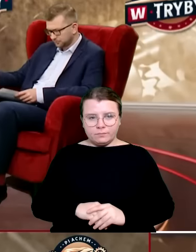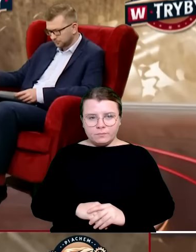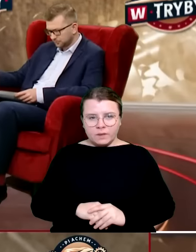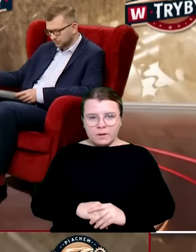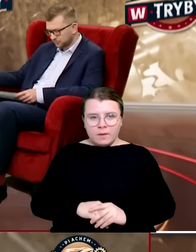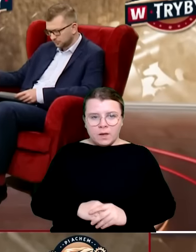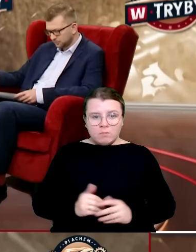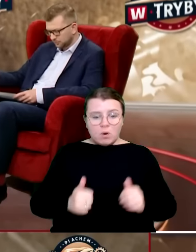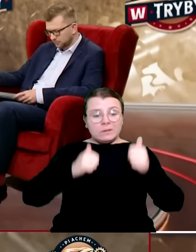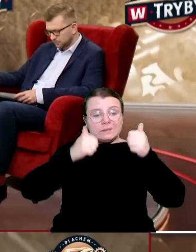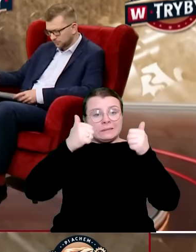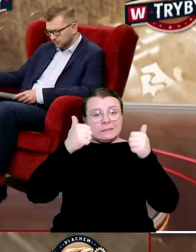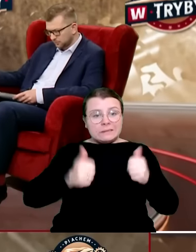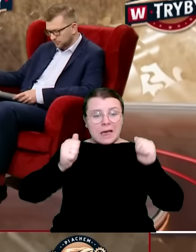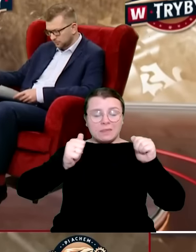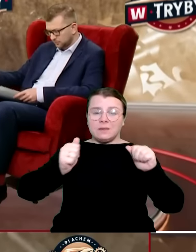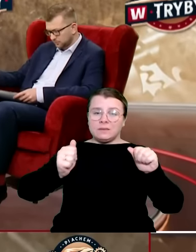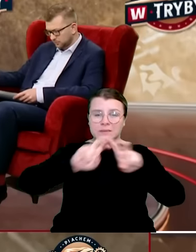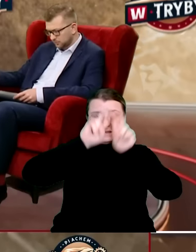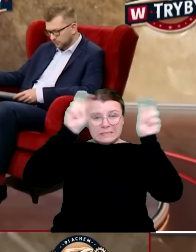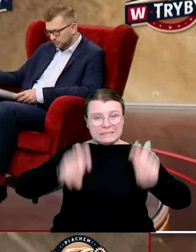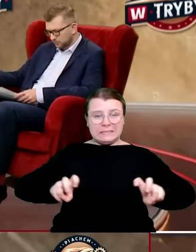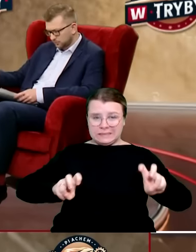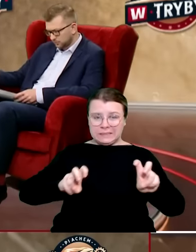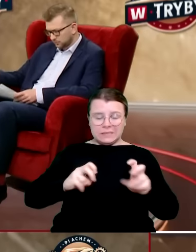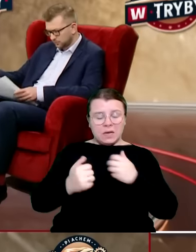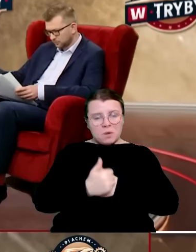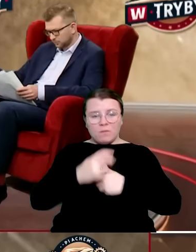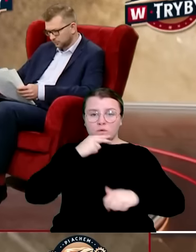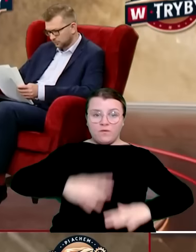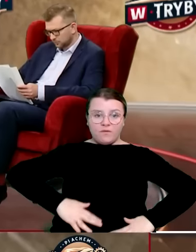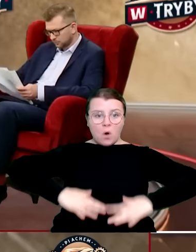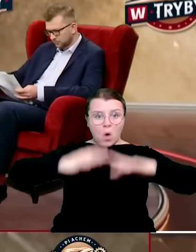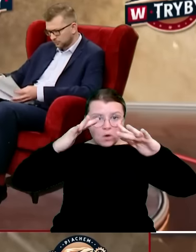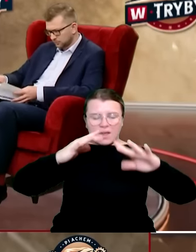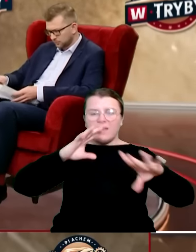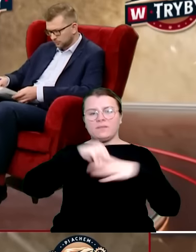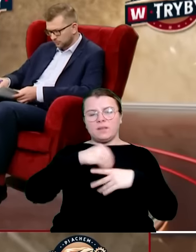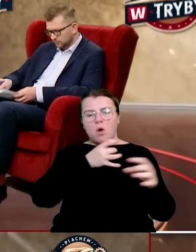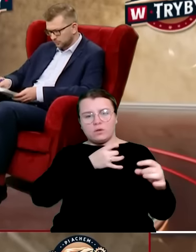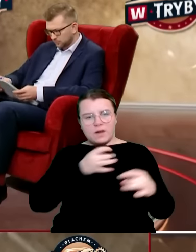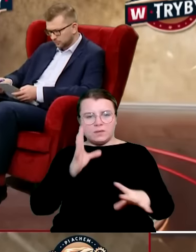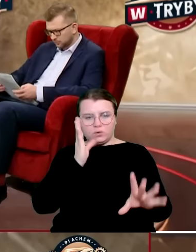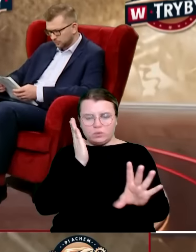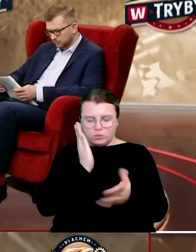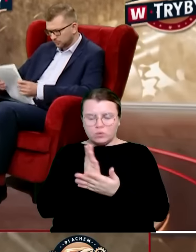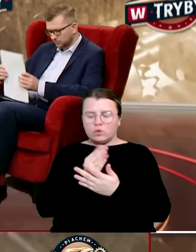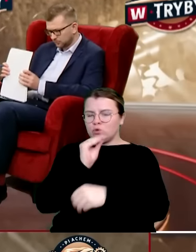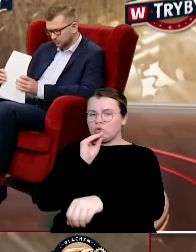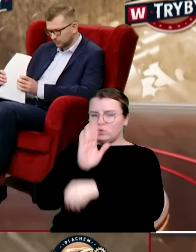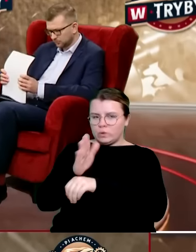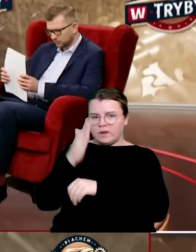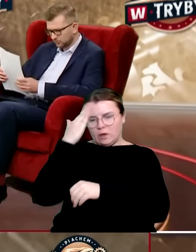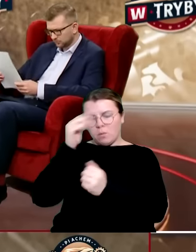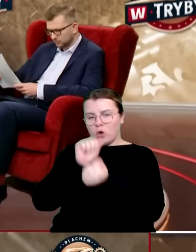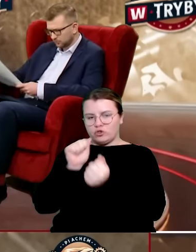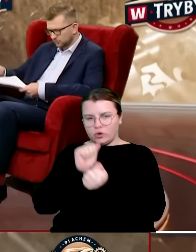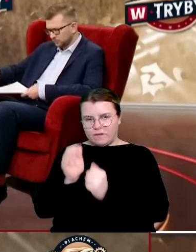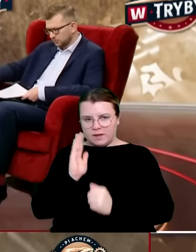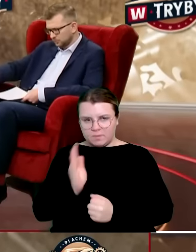klęski żywiołowej, czyli jednego z możliwych trzech stanów nadzwyczajnych. I to z automatu powinno działać. I nie powinno tu być jakichś chorych